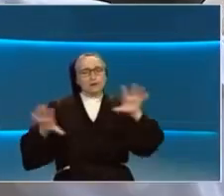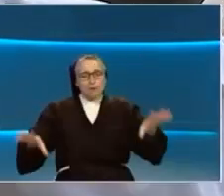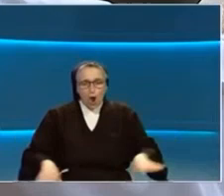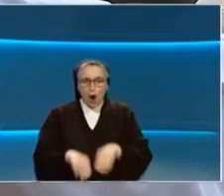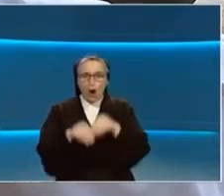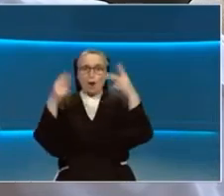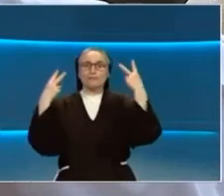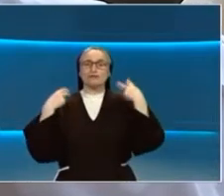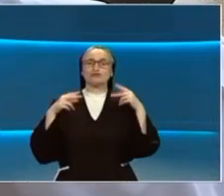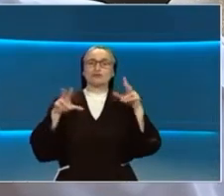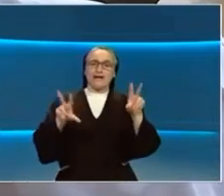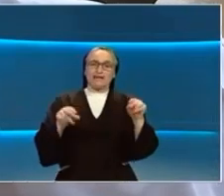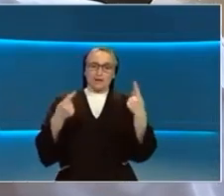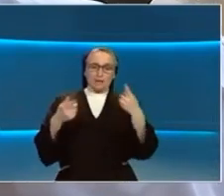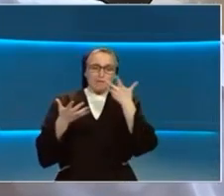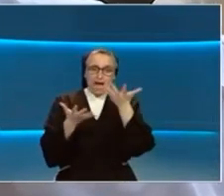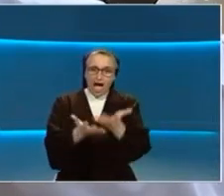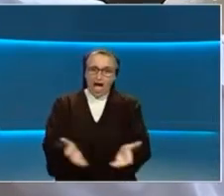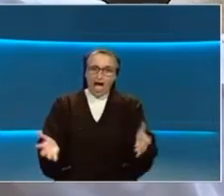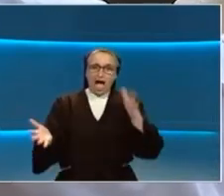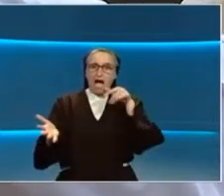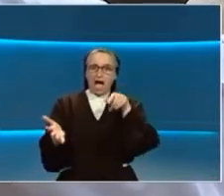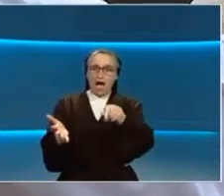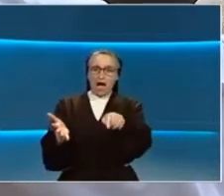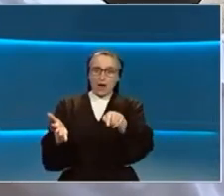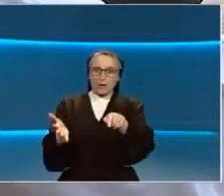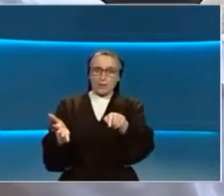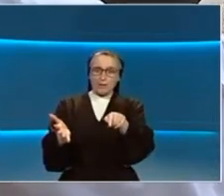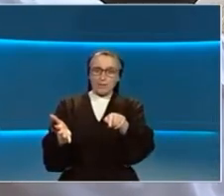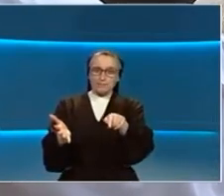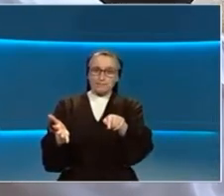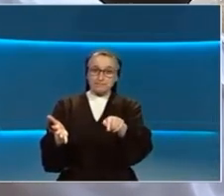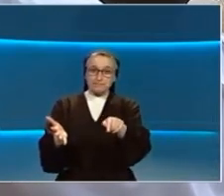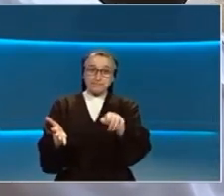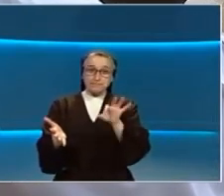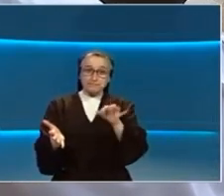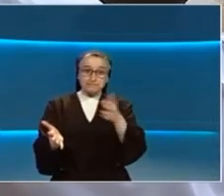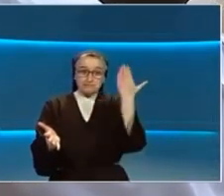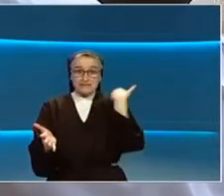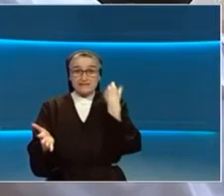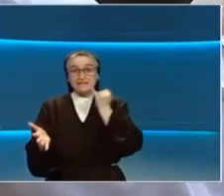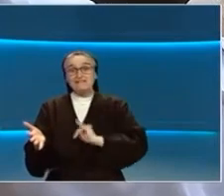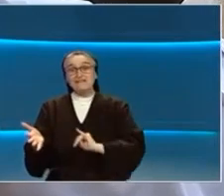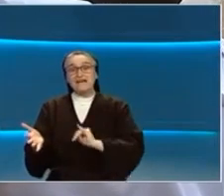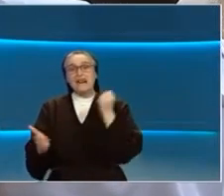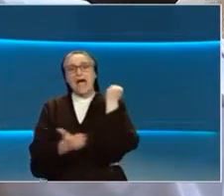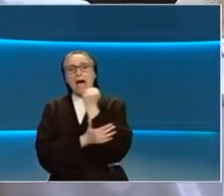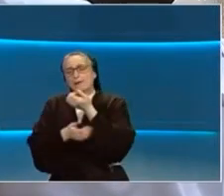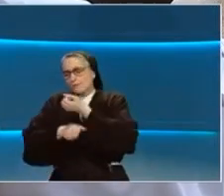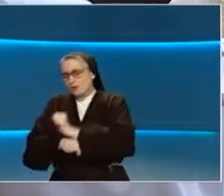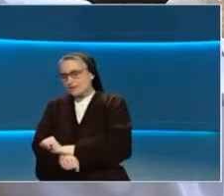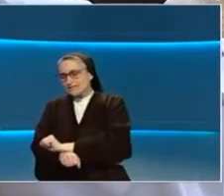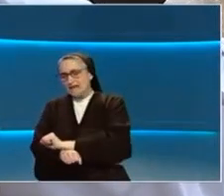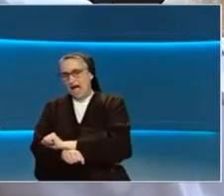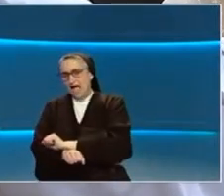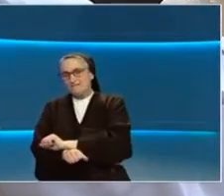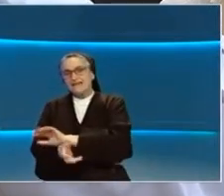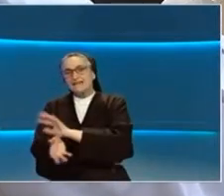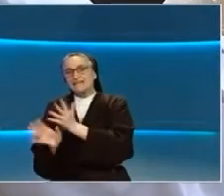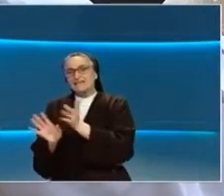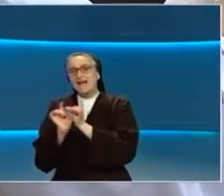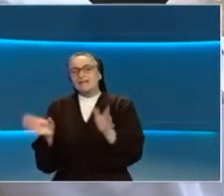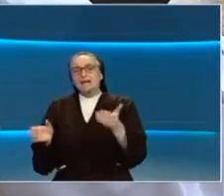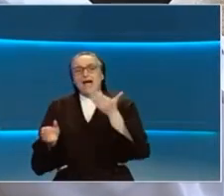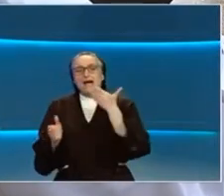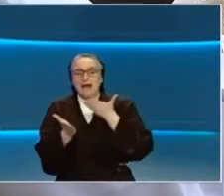l'inizio della vita nuova. Tu hai liberato dalla schiavitù i figli di Abramo facendoli passare